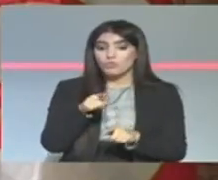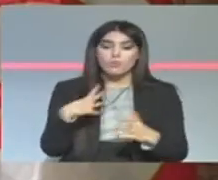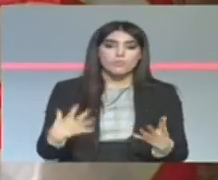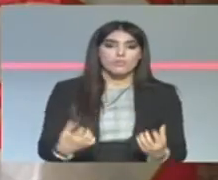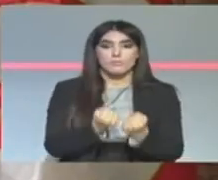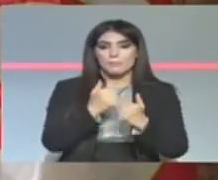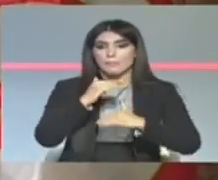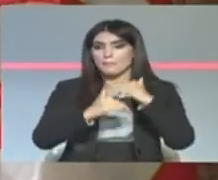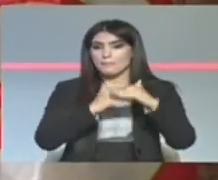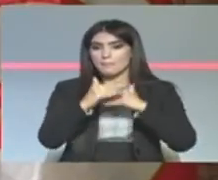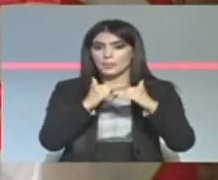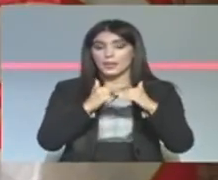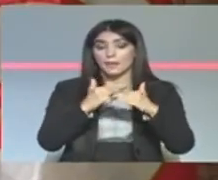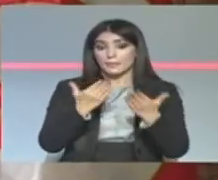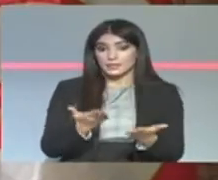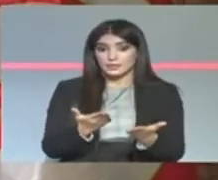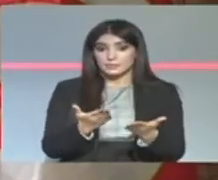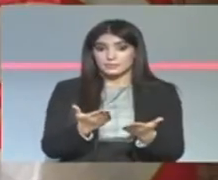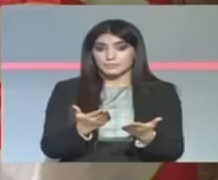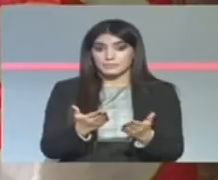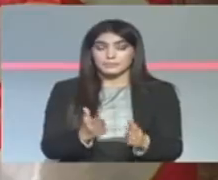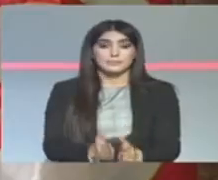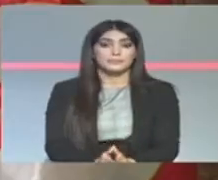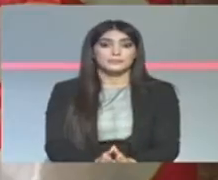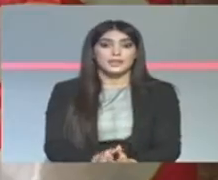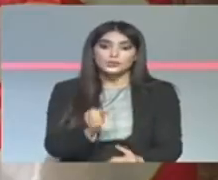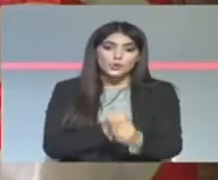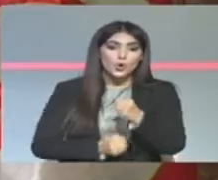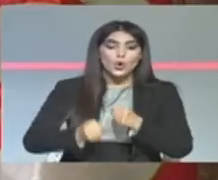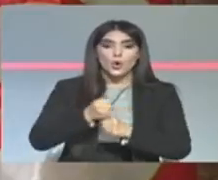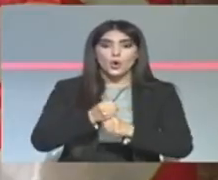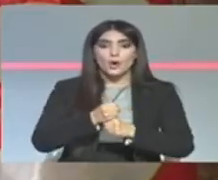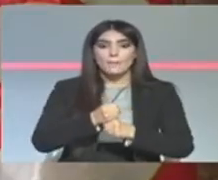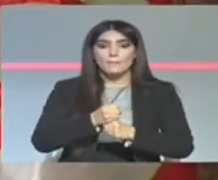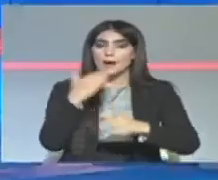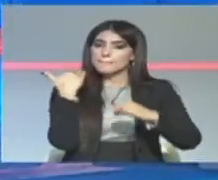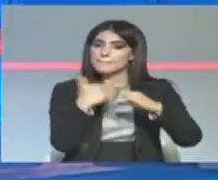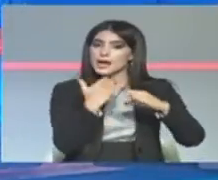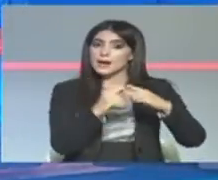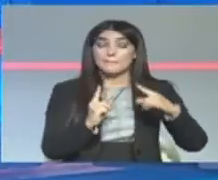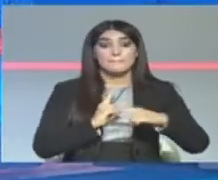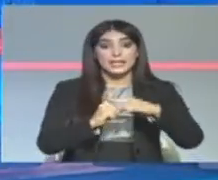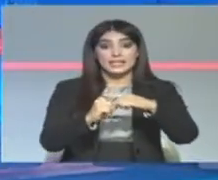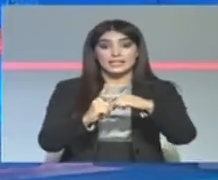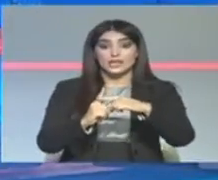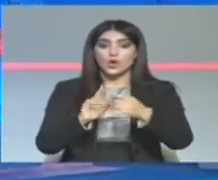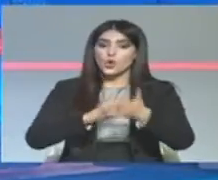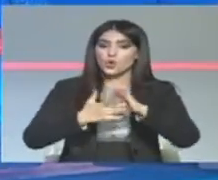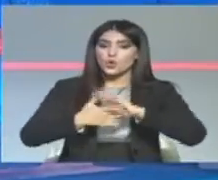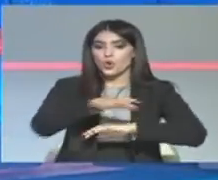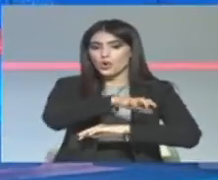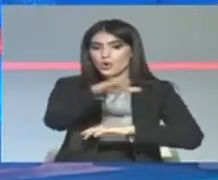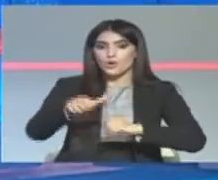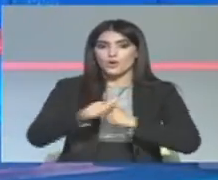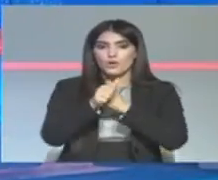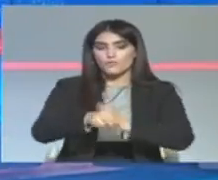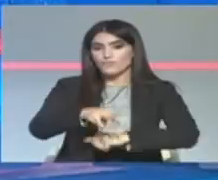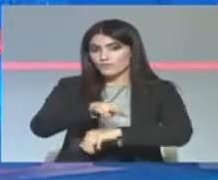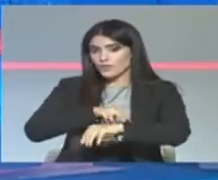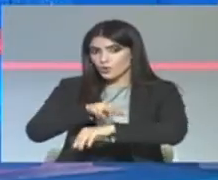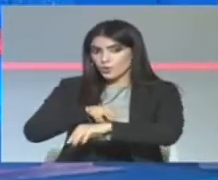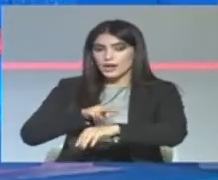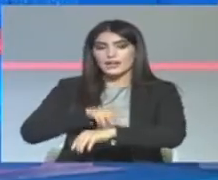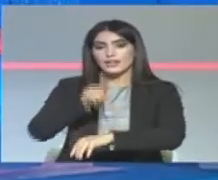بالاستثمار والتنميه وبعد بارسال ايجابيه ملموسه لكل اهالينا في كل مناطق